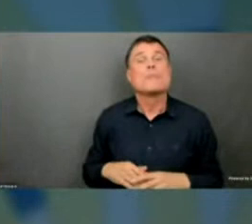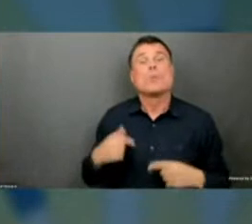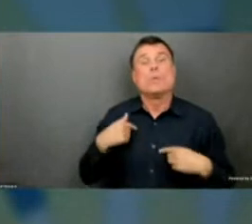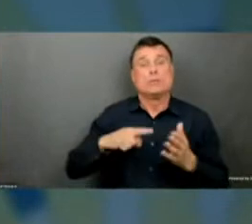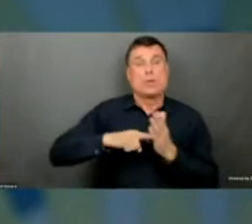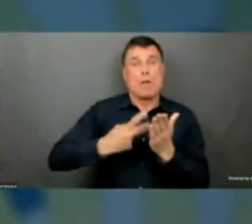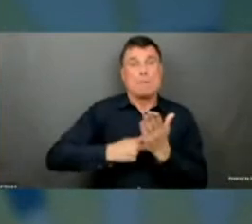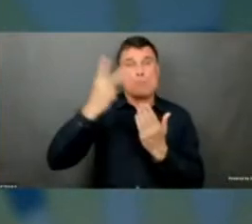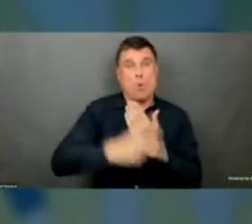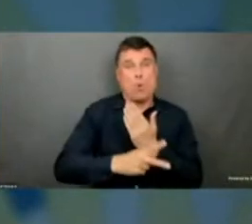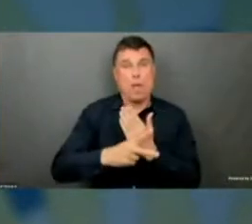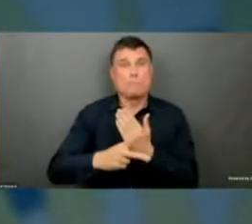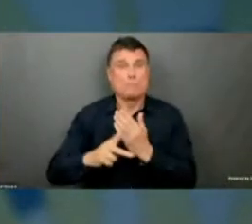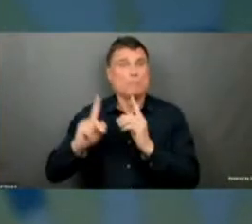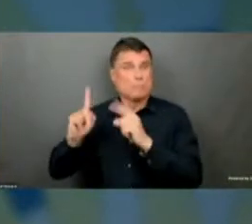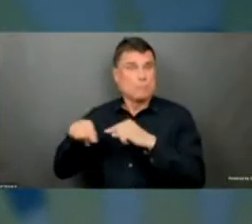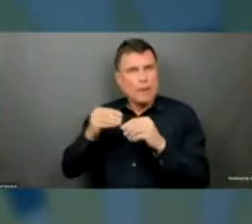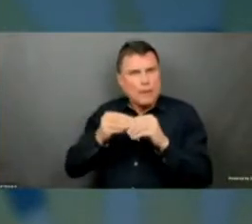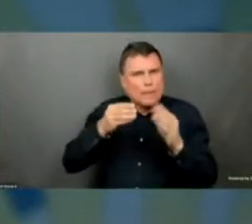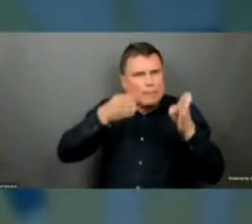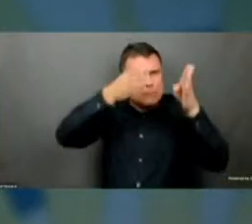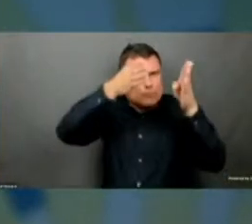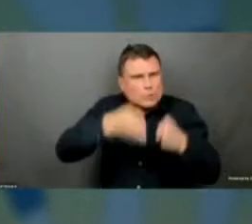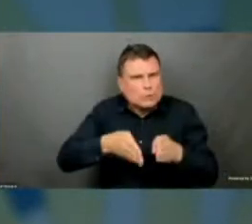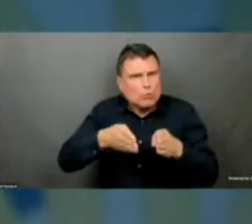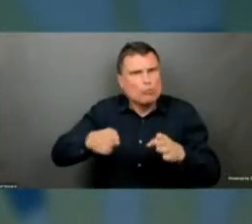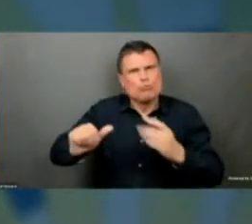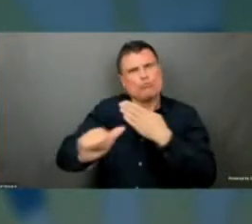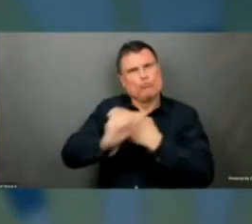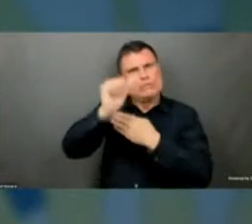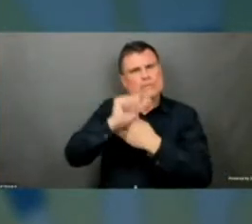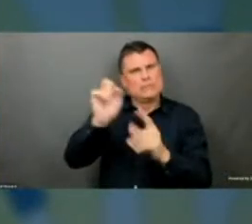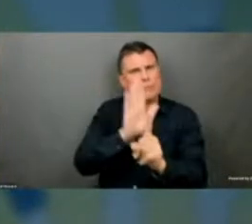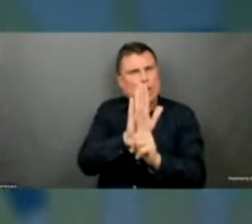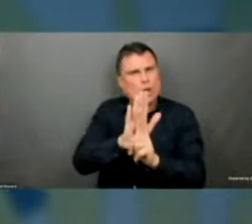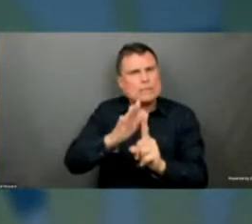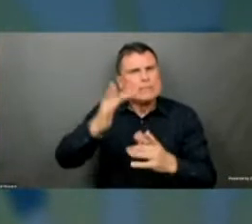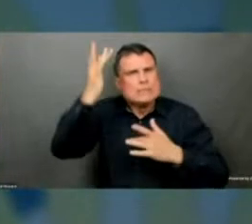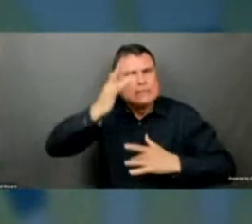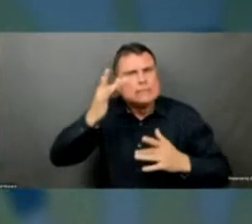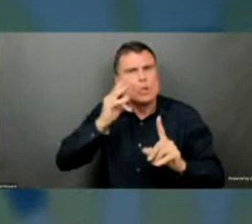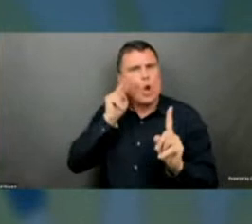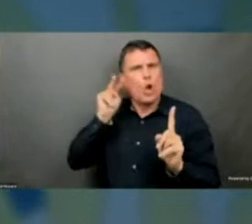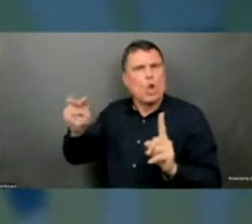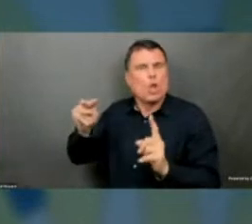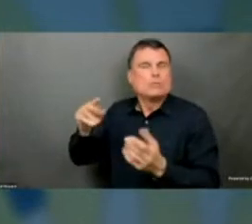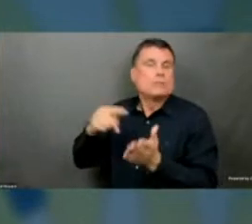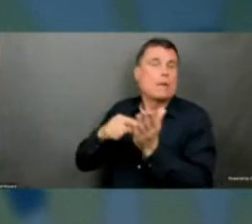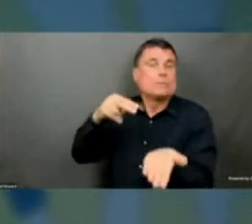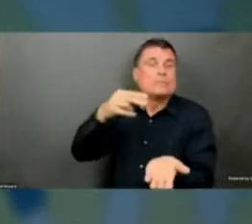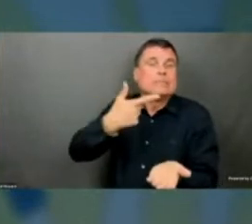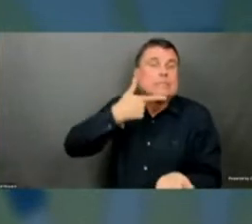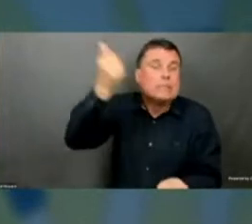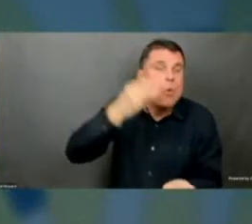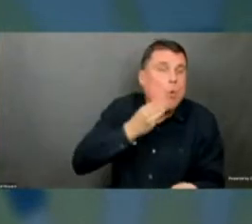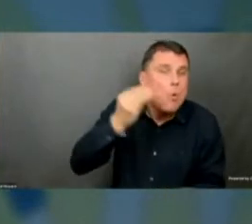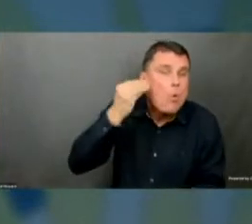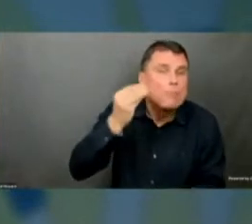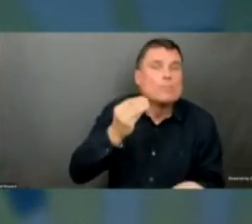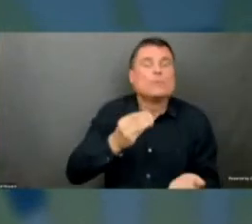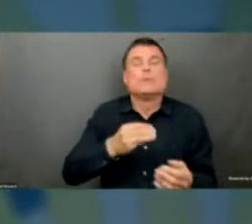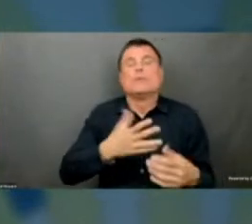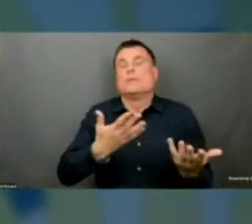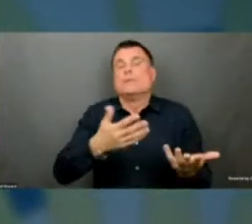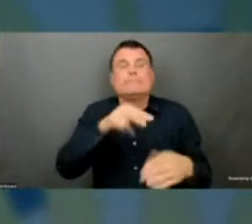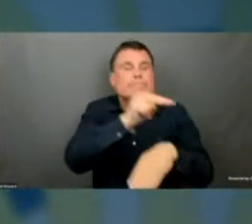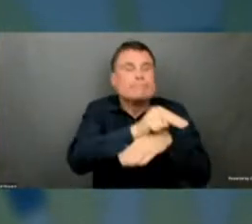illness or death. That's why we started with long-term care homes. 然后呢 Why we 我们 started with BC our 省 elderly 整个 and seniors 疫苗 first. 的 有